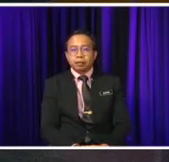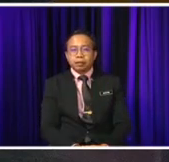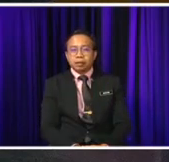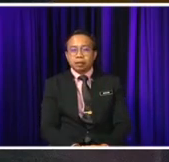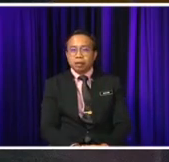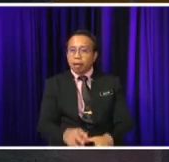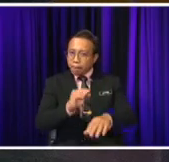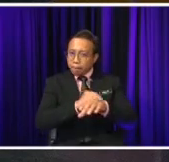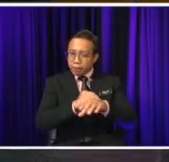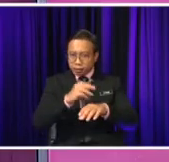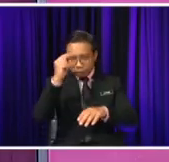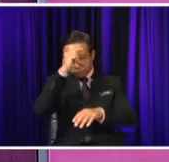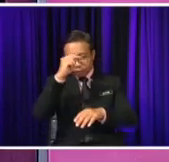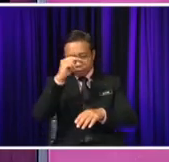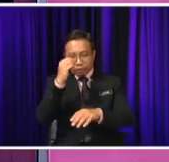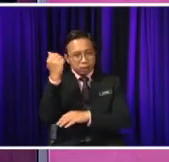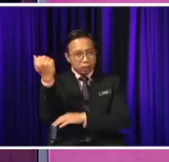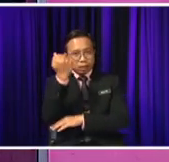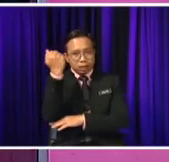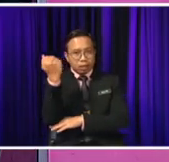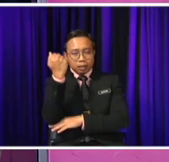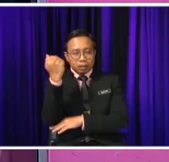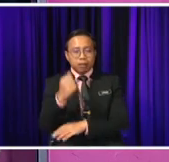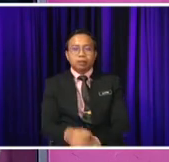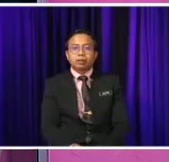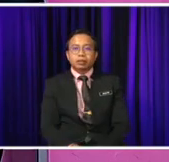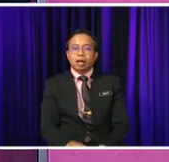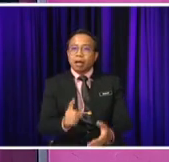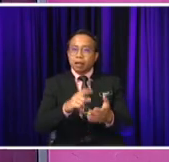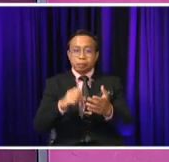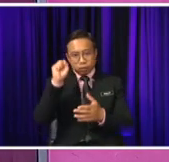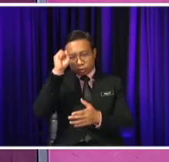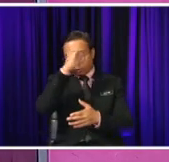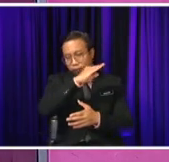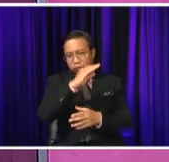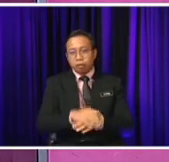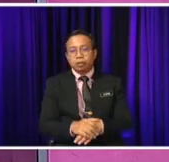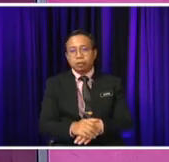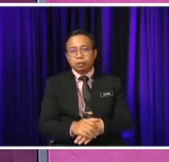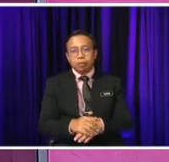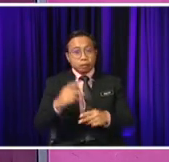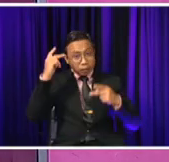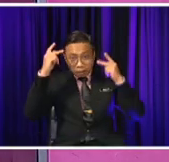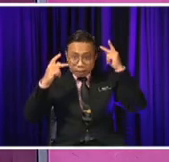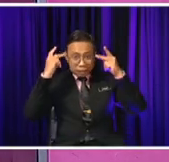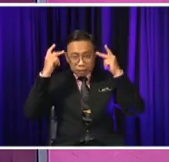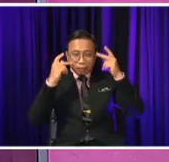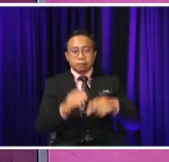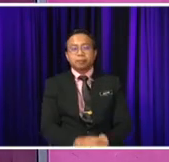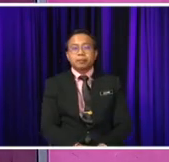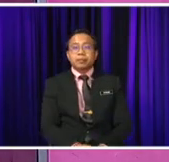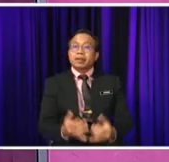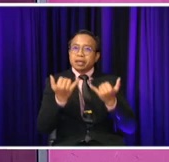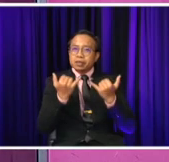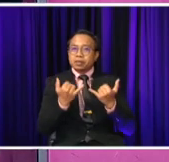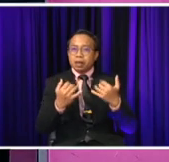zaman Nabi Ara nih abu-abu sifat Aran memabukkan Yes memabukkan suhu sekarang